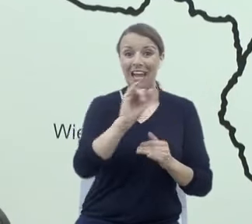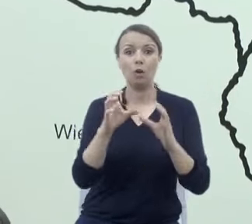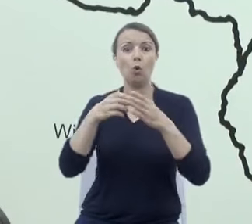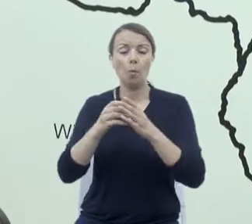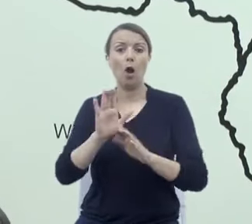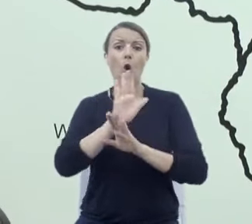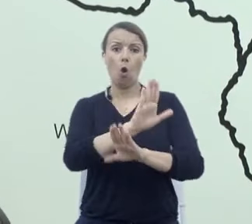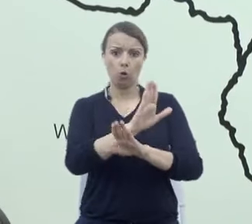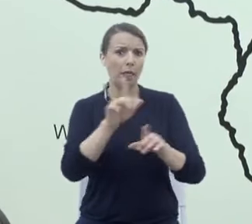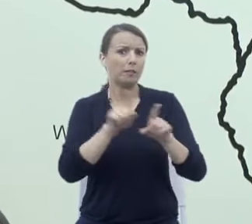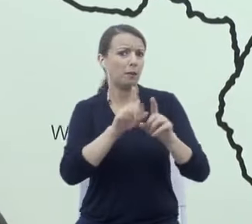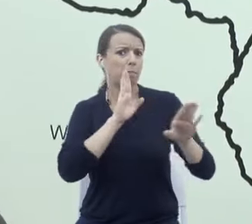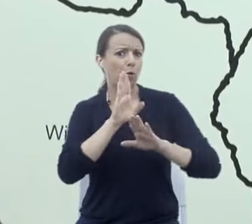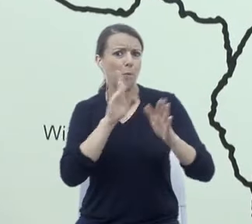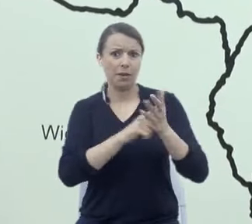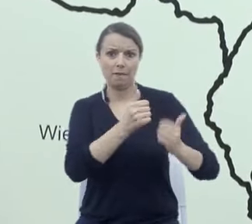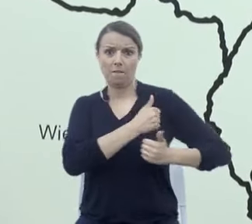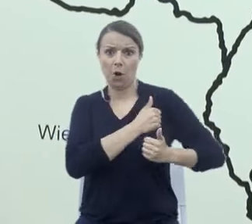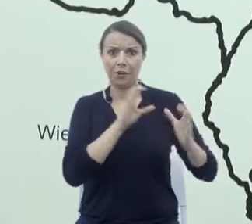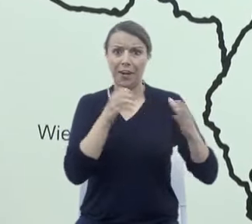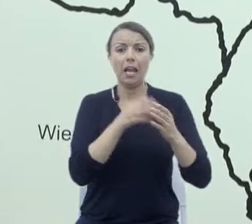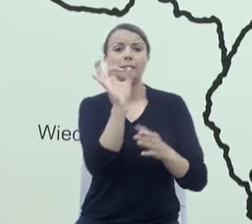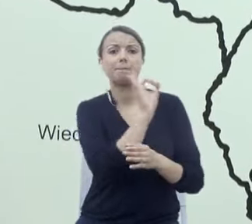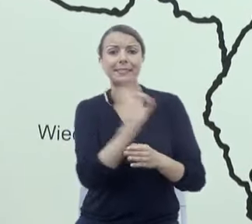lżej uzbrojone, no, dywizje